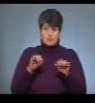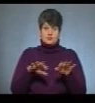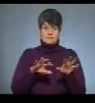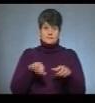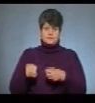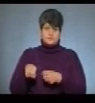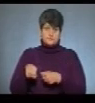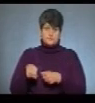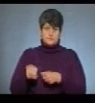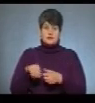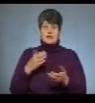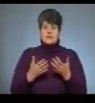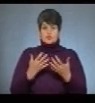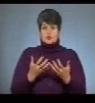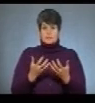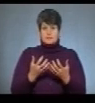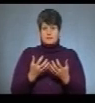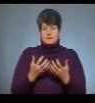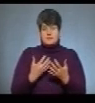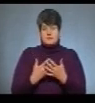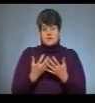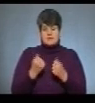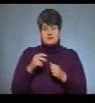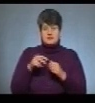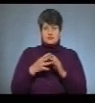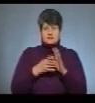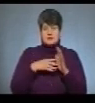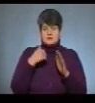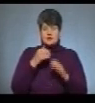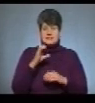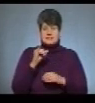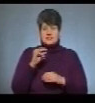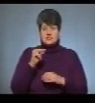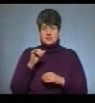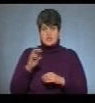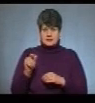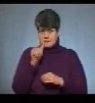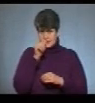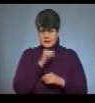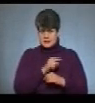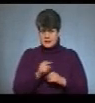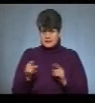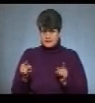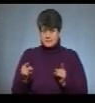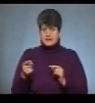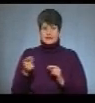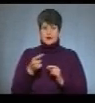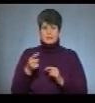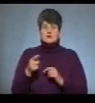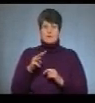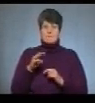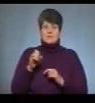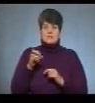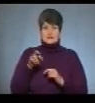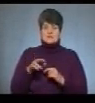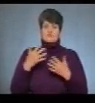Якщо брати, починаючи з 2019 році, за січень, місяць Тернопільською митницею